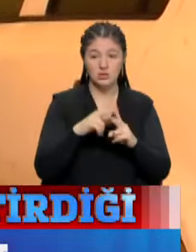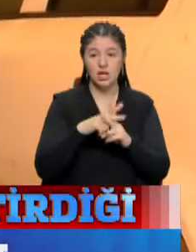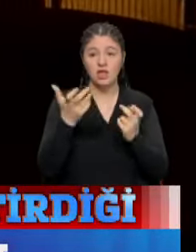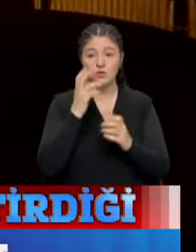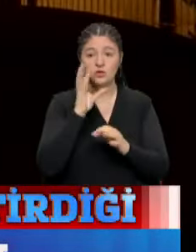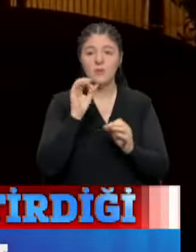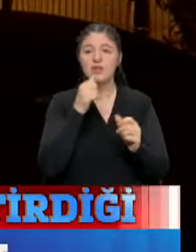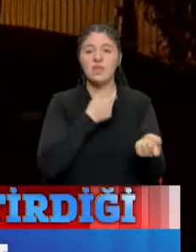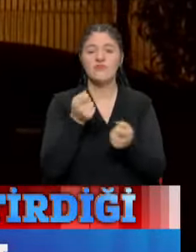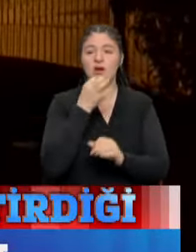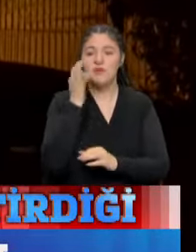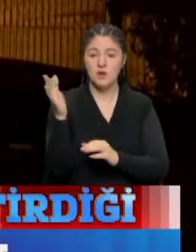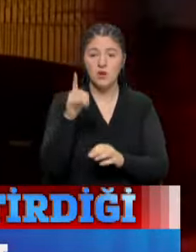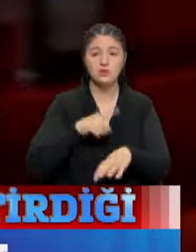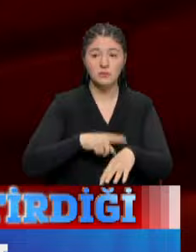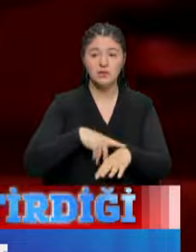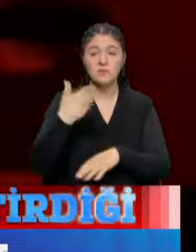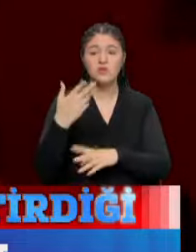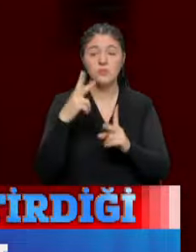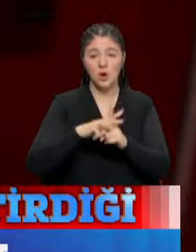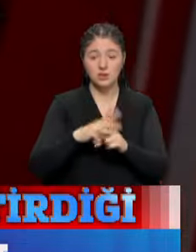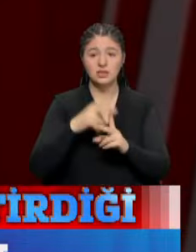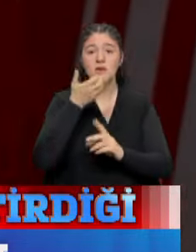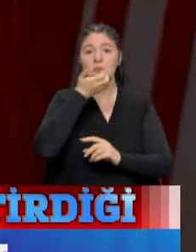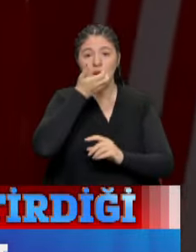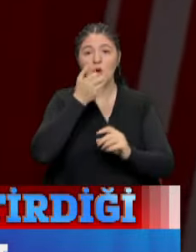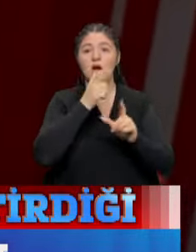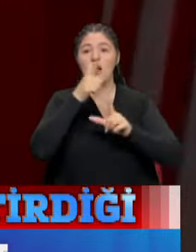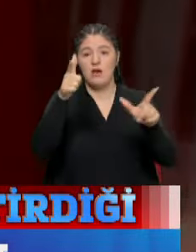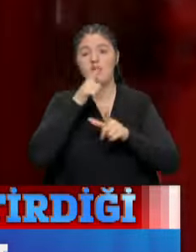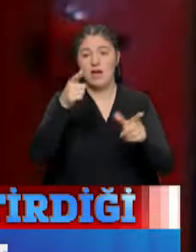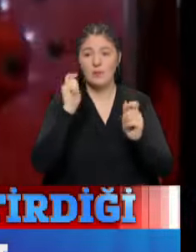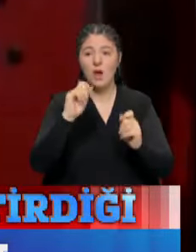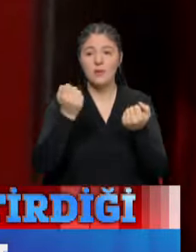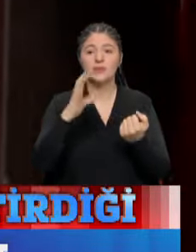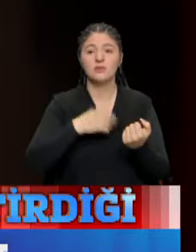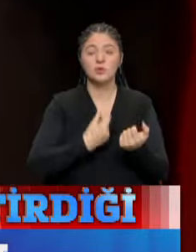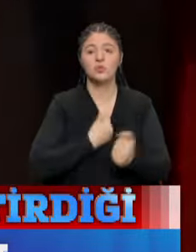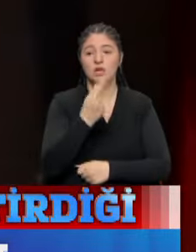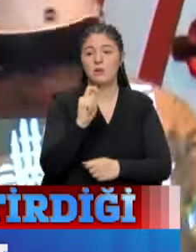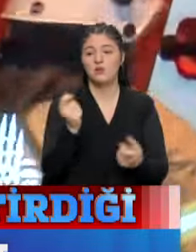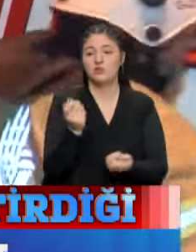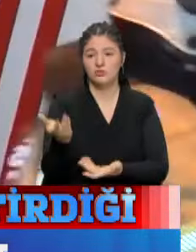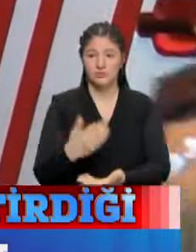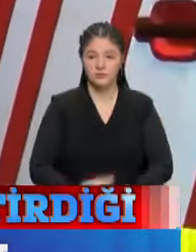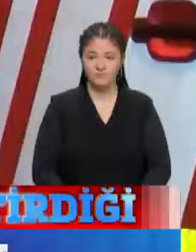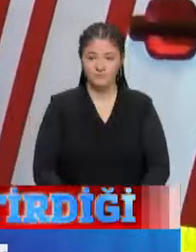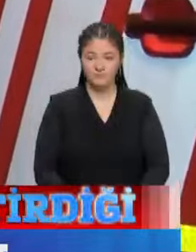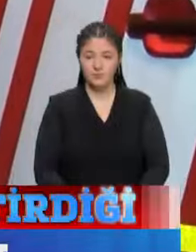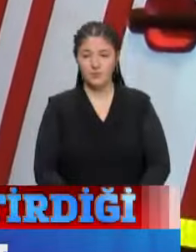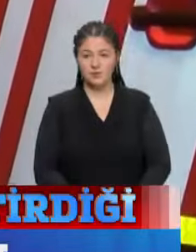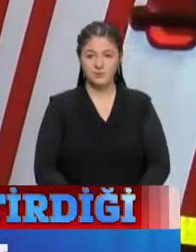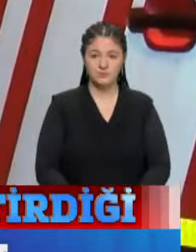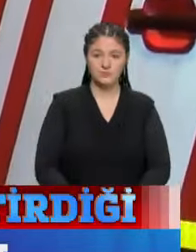itfaiye ekiplerine haber verdi. O sırada başka bir polis megafonla anons yaparak araç sahiplerini uyarmaya çalıştı.